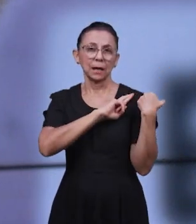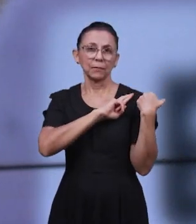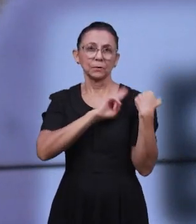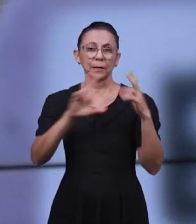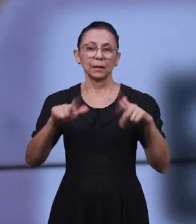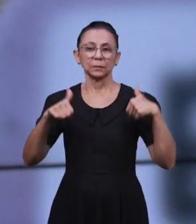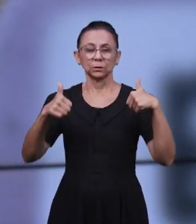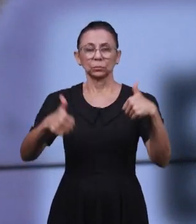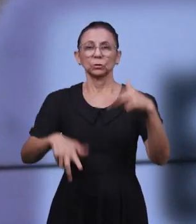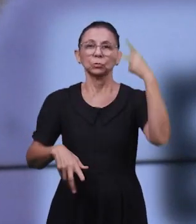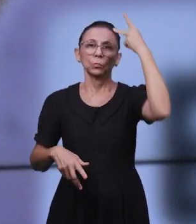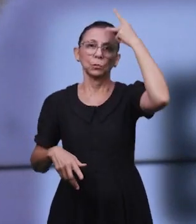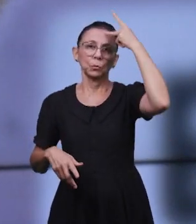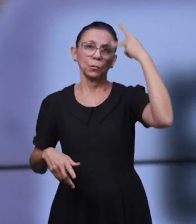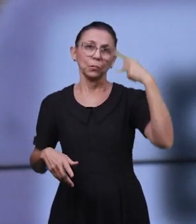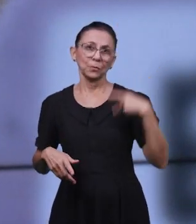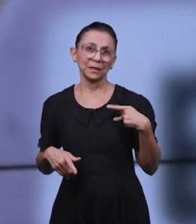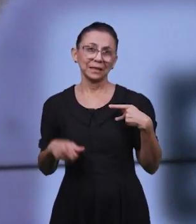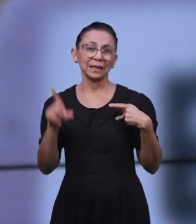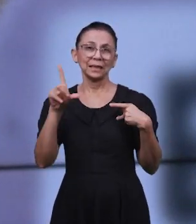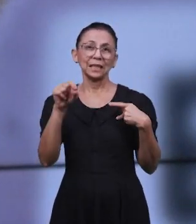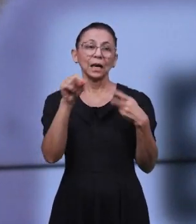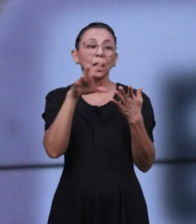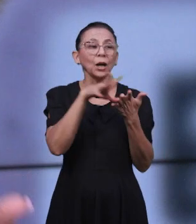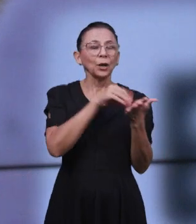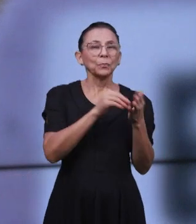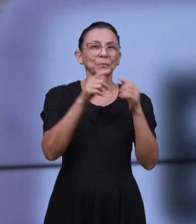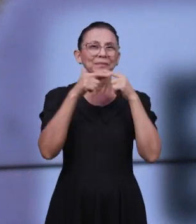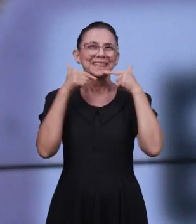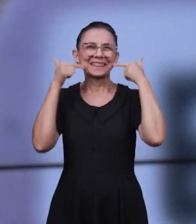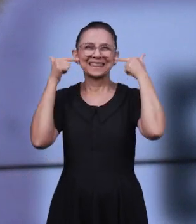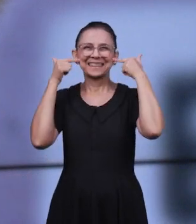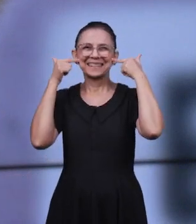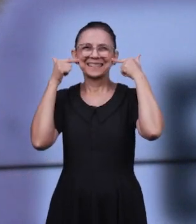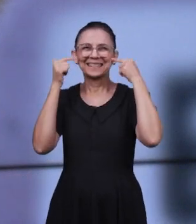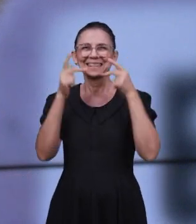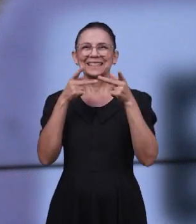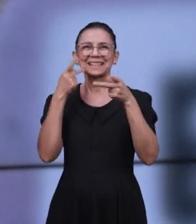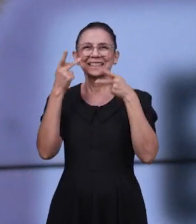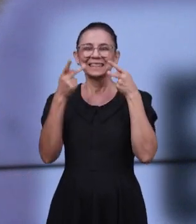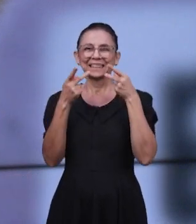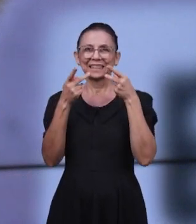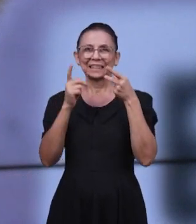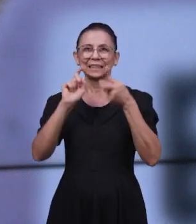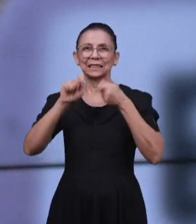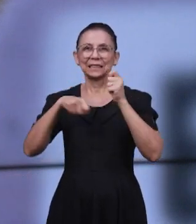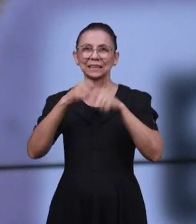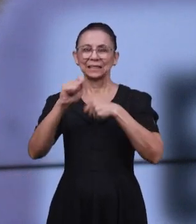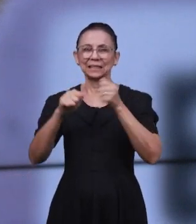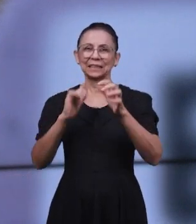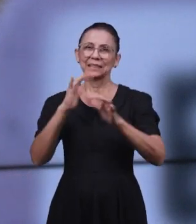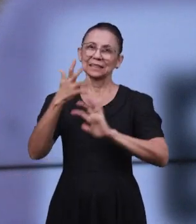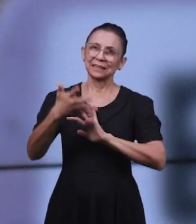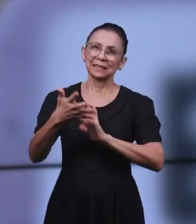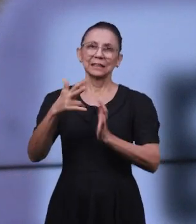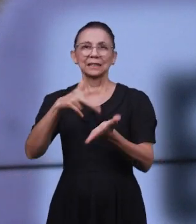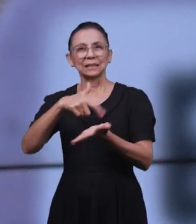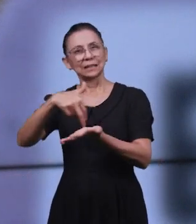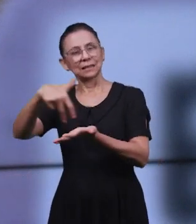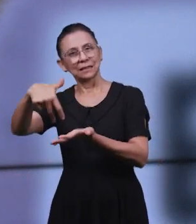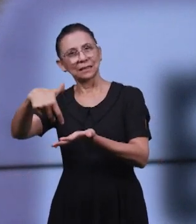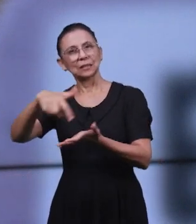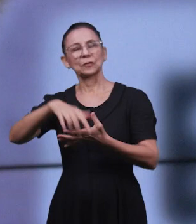humaines et apprises par imitation, comme sourire, parler, marcher. Pour nos